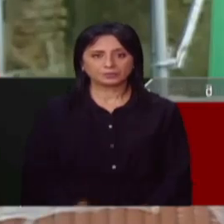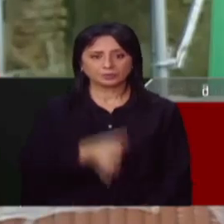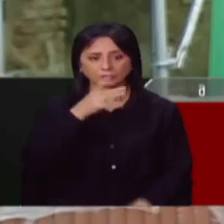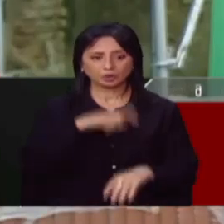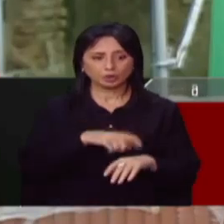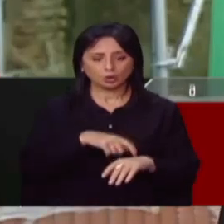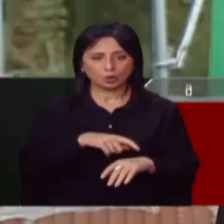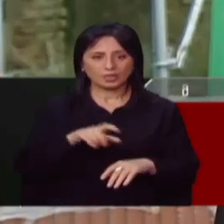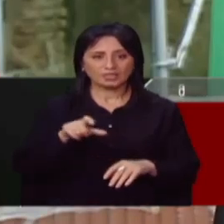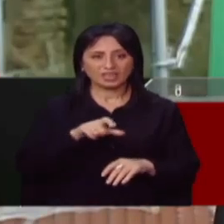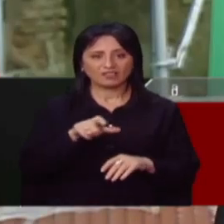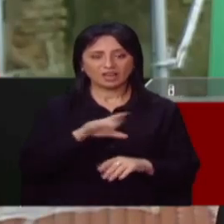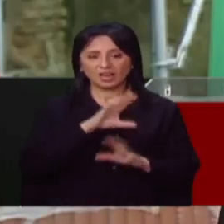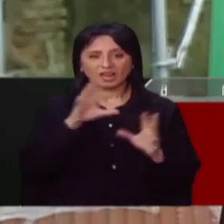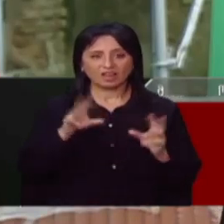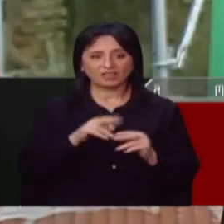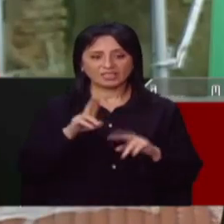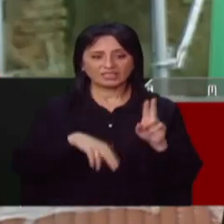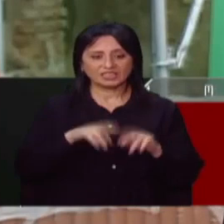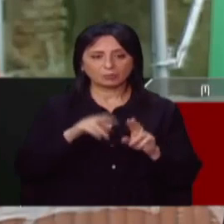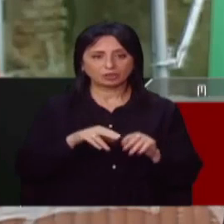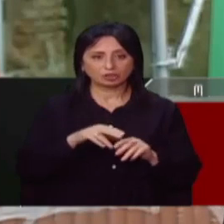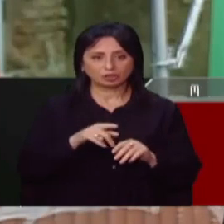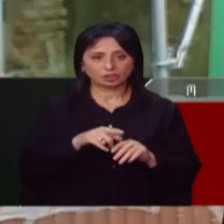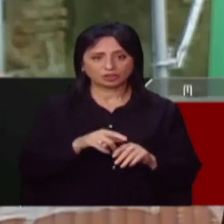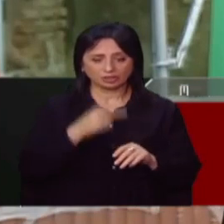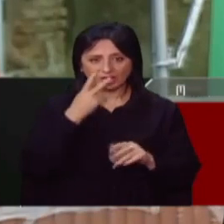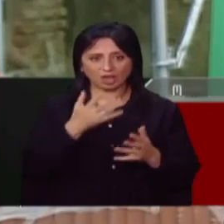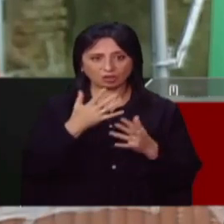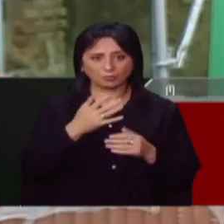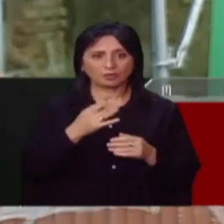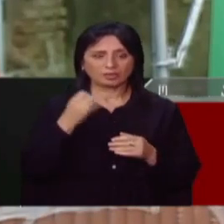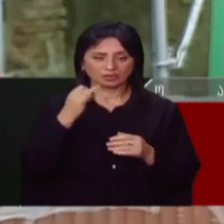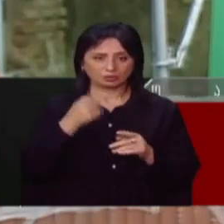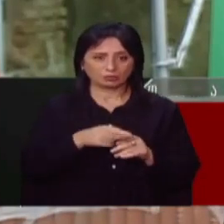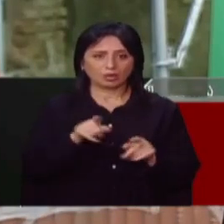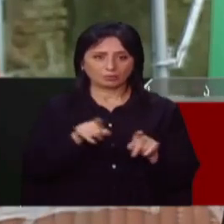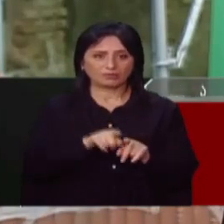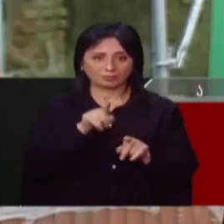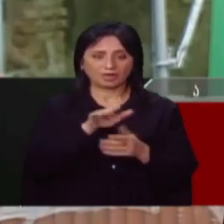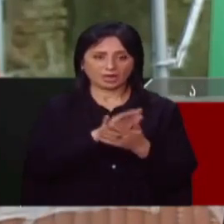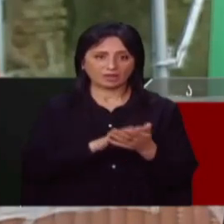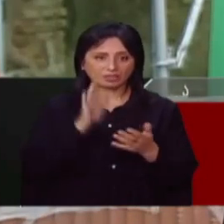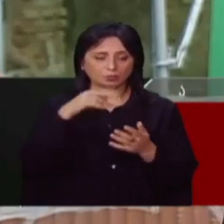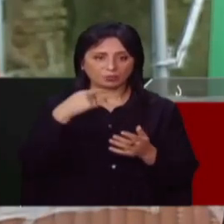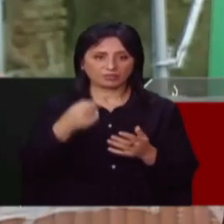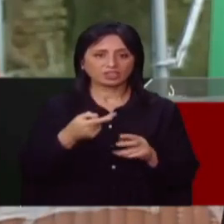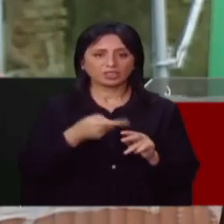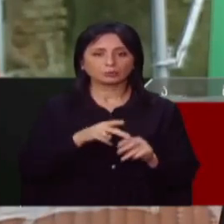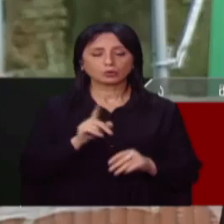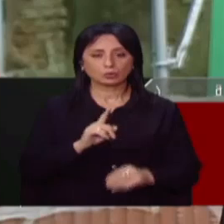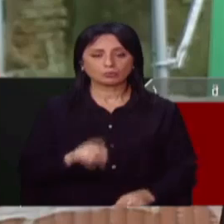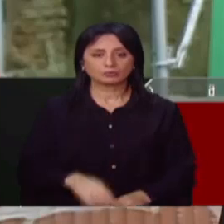დროის კვალი ყველა სამშენებლო ფენას ეტყობა წარსულშიც და ასევე ალბათ გაგრძელდება მომავალშიც, იმიტომ